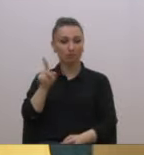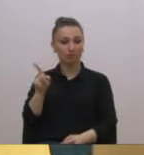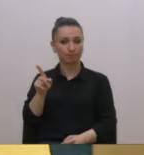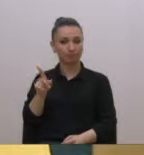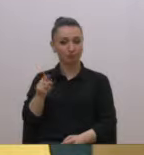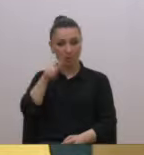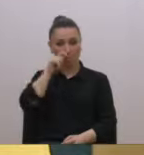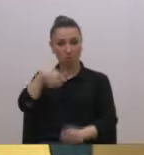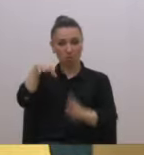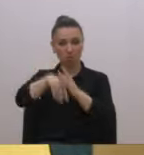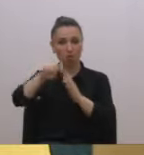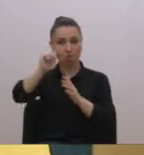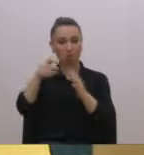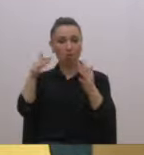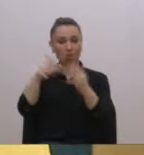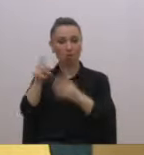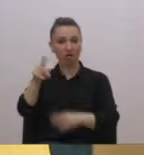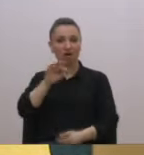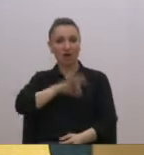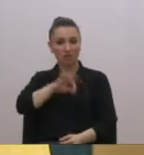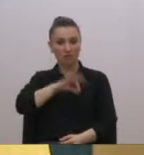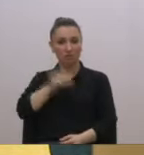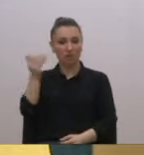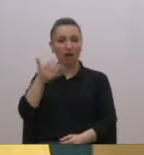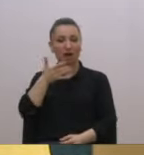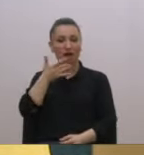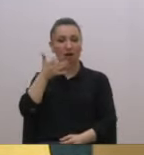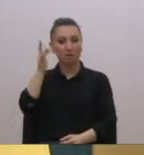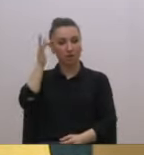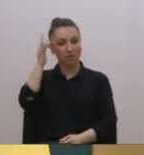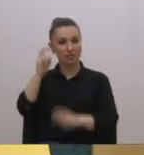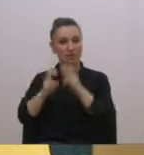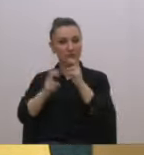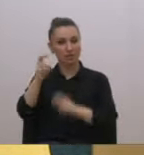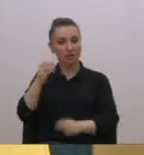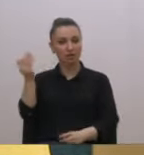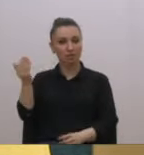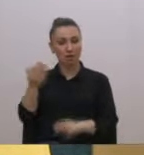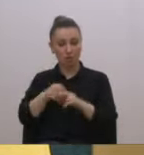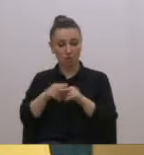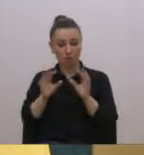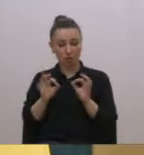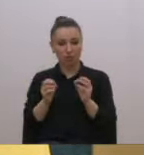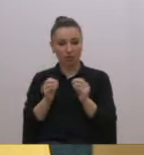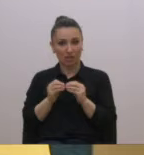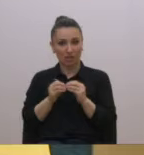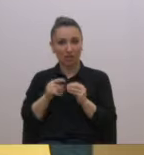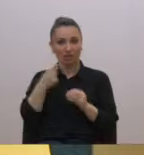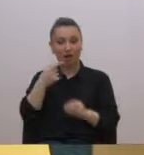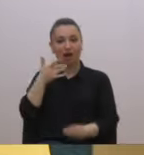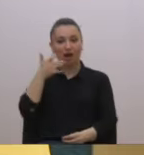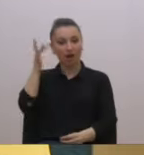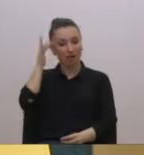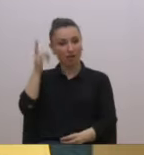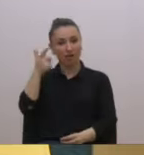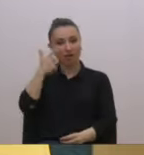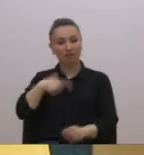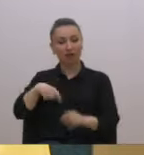თურმე უკრაინაში ომი ძალიან ნატყობთ ამერიკის წარმოებლებს. ზუსტად იგივე თქვა ამერიკის